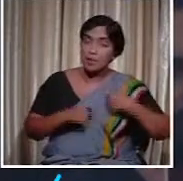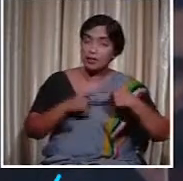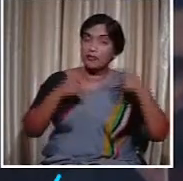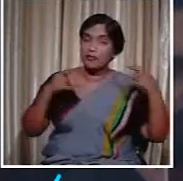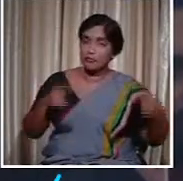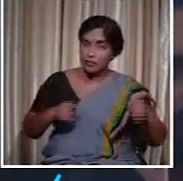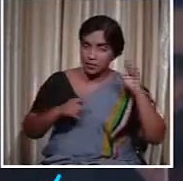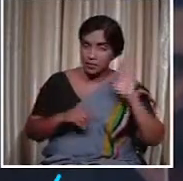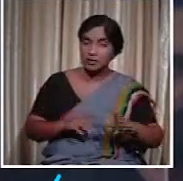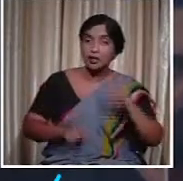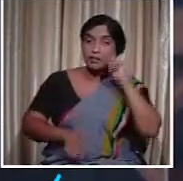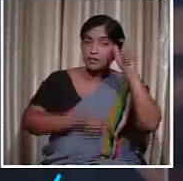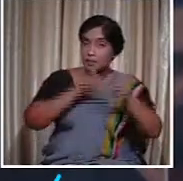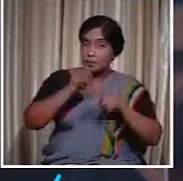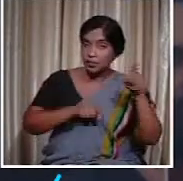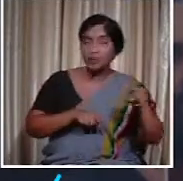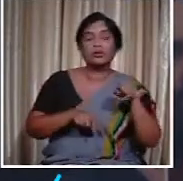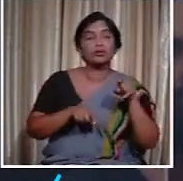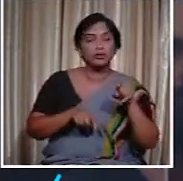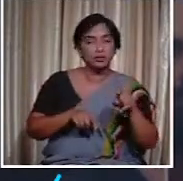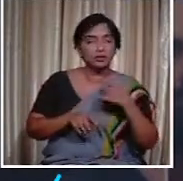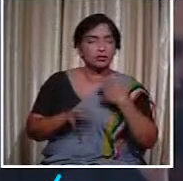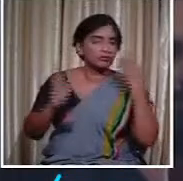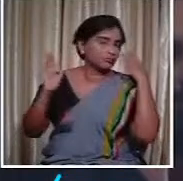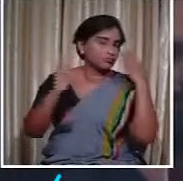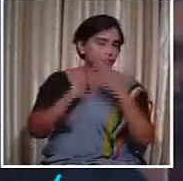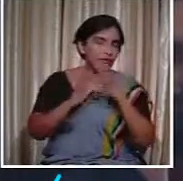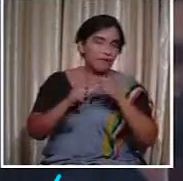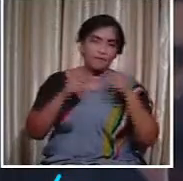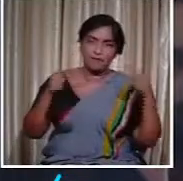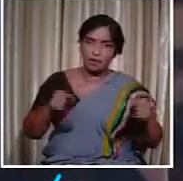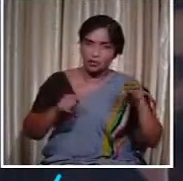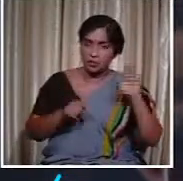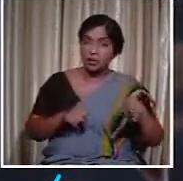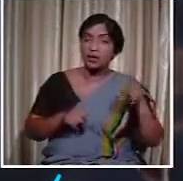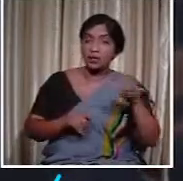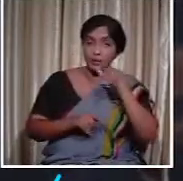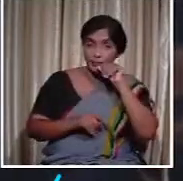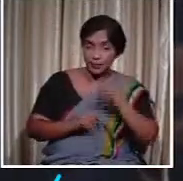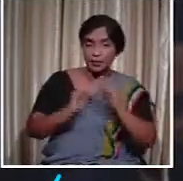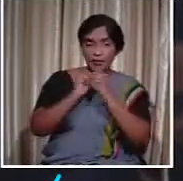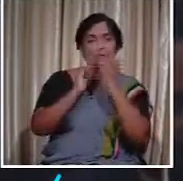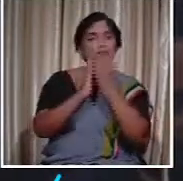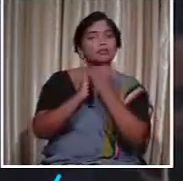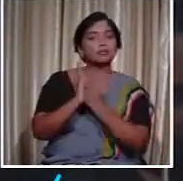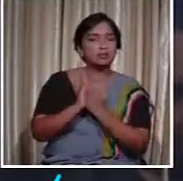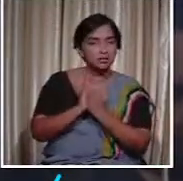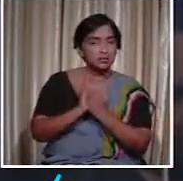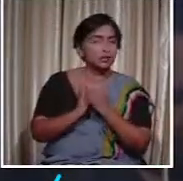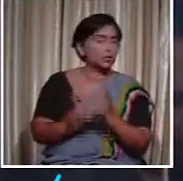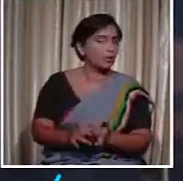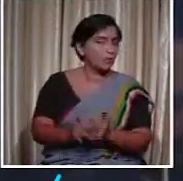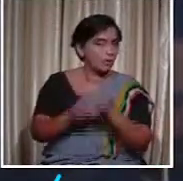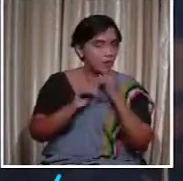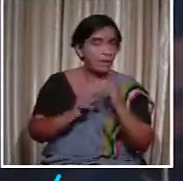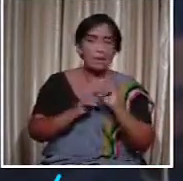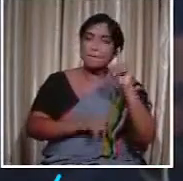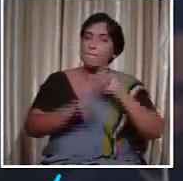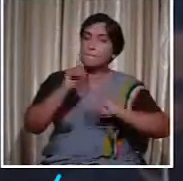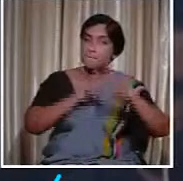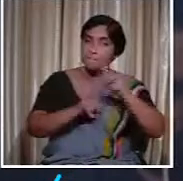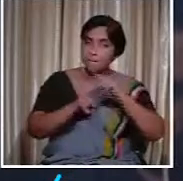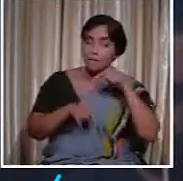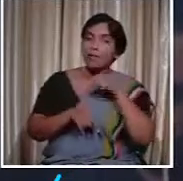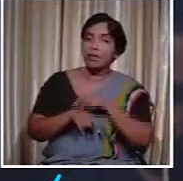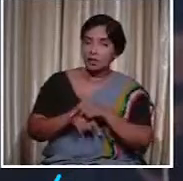හැටියට ජනතාව ගැන සංවේදී විපක්ෂයක් හැටියට ඒ නිශ්චිත වැඩපිළිවෙලවල් නිසියාකාරව මේ පාර්ලිමේන්තුව